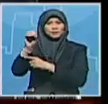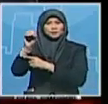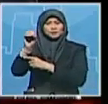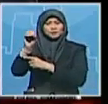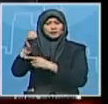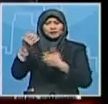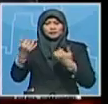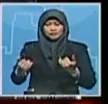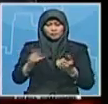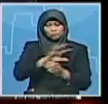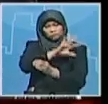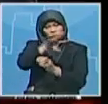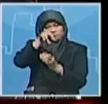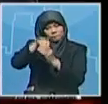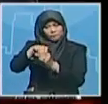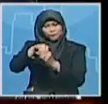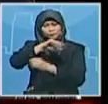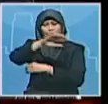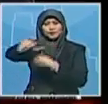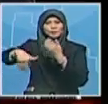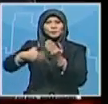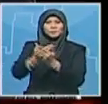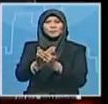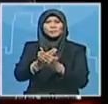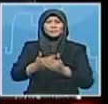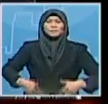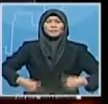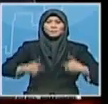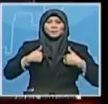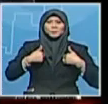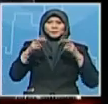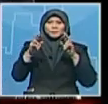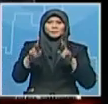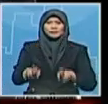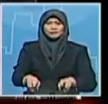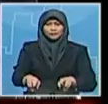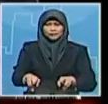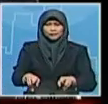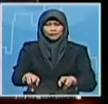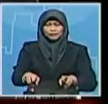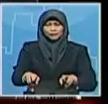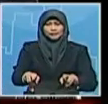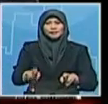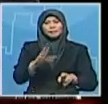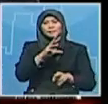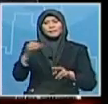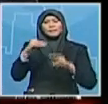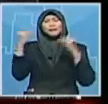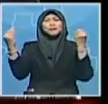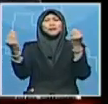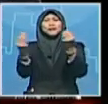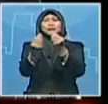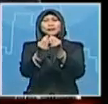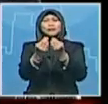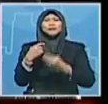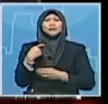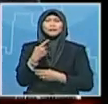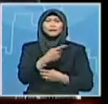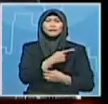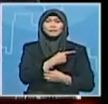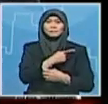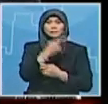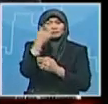saja sudah merangkumi keseluruhan aspek kehidupan rakyat dan juga segmen masyarakat kita. Sebab itu